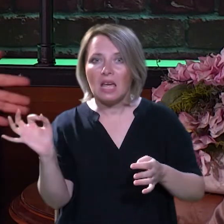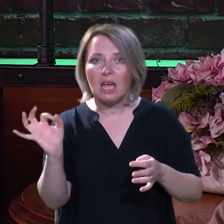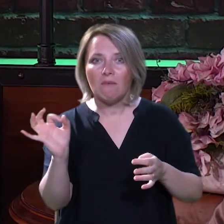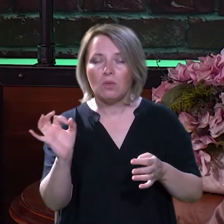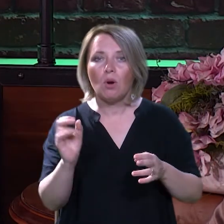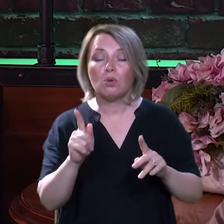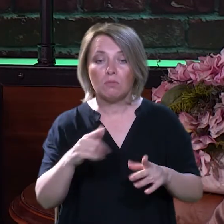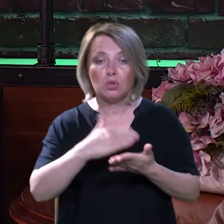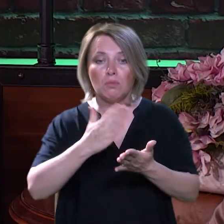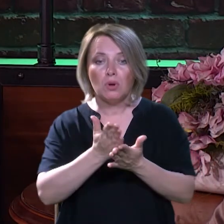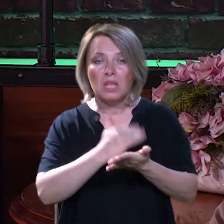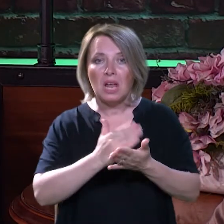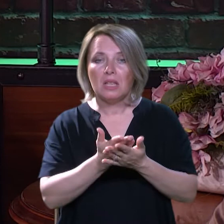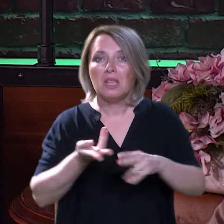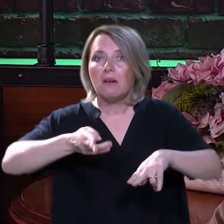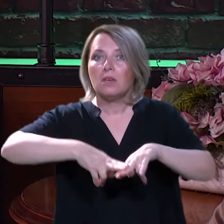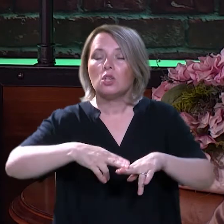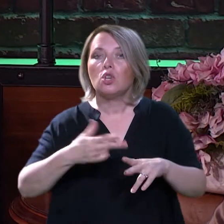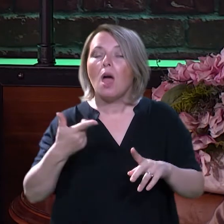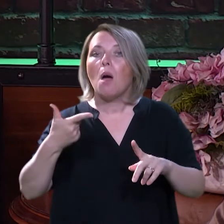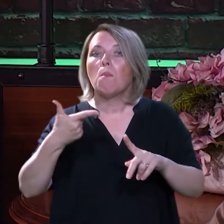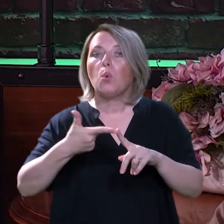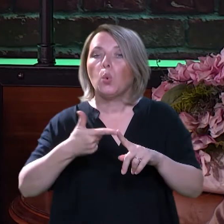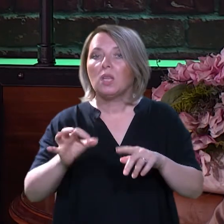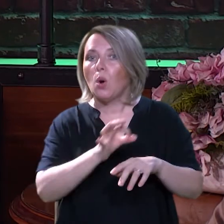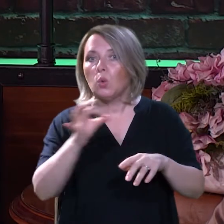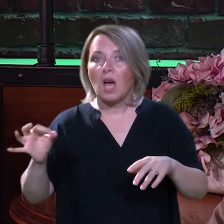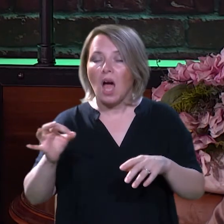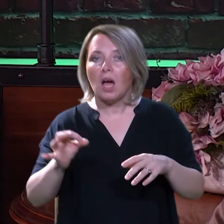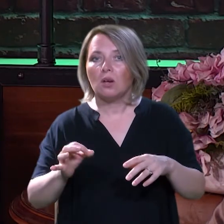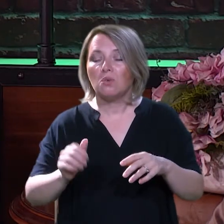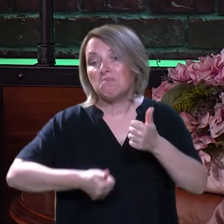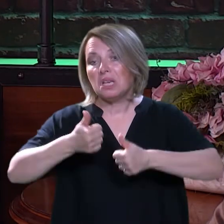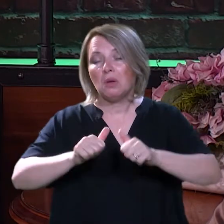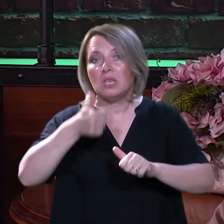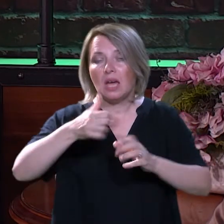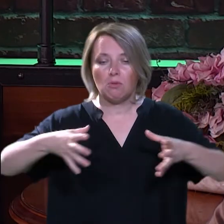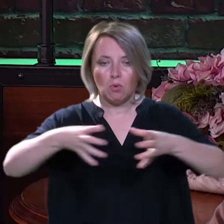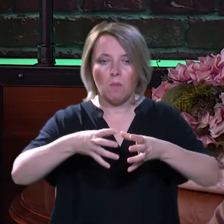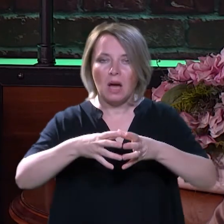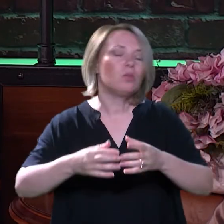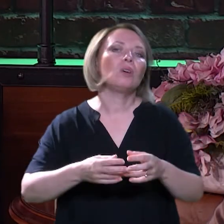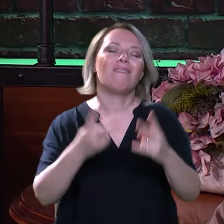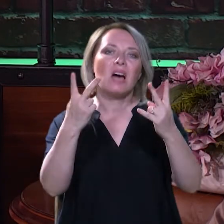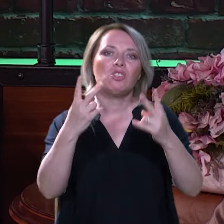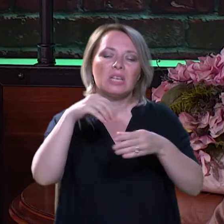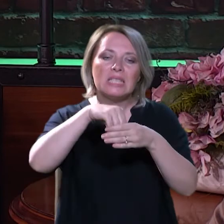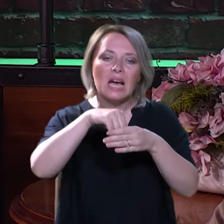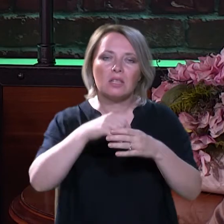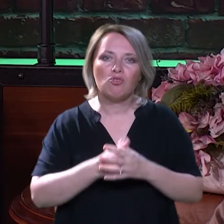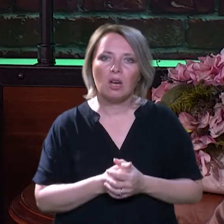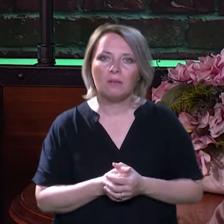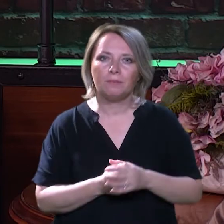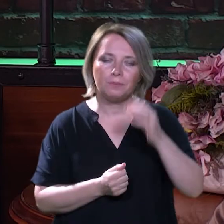biti raspoređen više puta u danu, primjerice po 15 minuta ili u jednom komadu. Jako je bitno sadržaj, dakle,